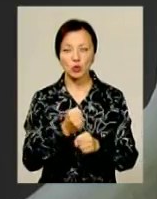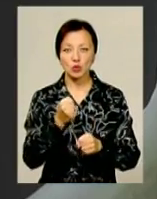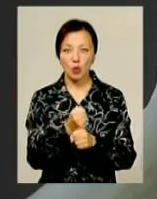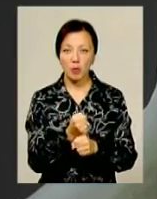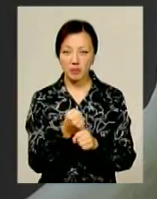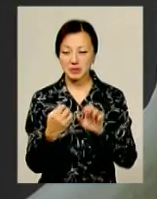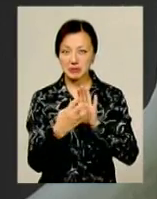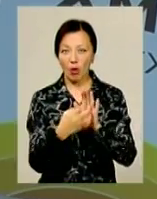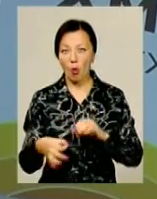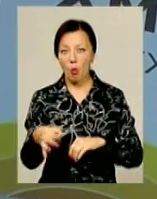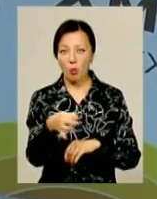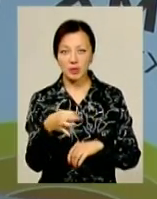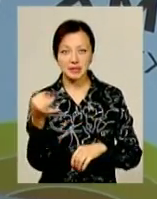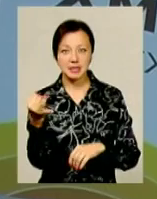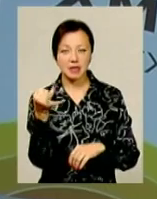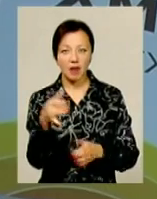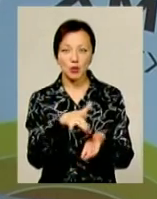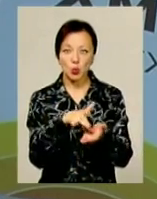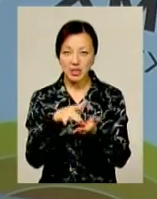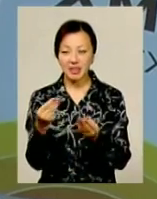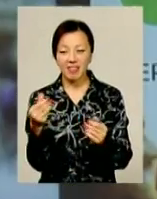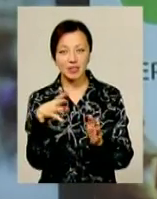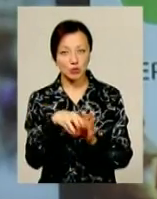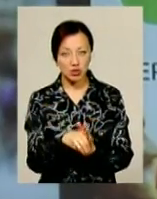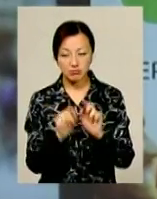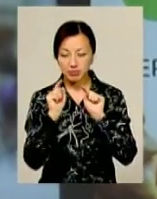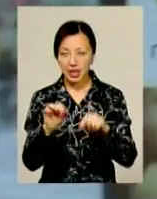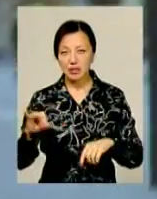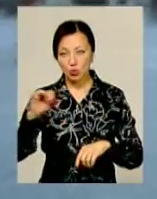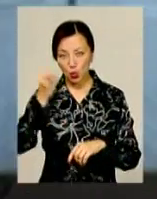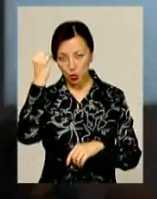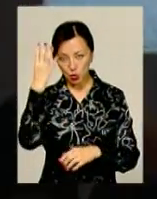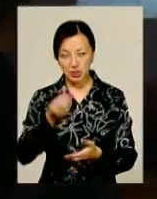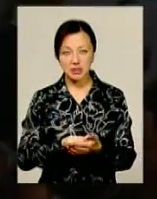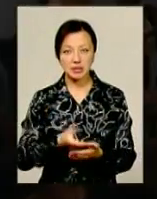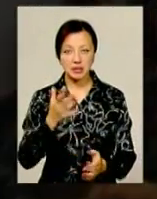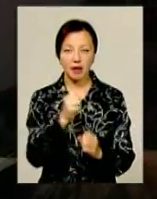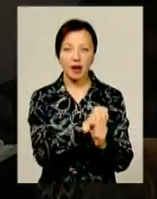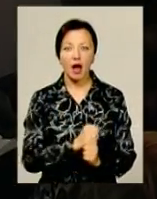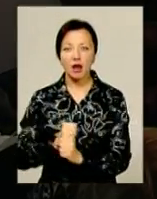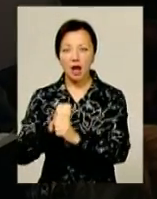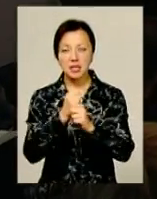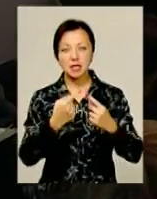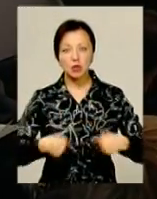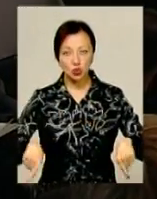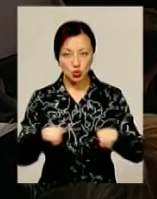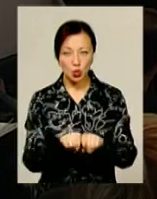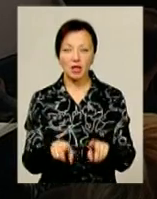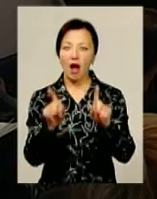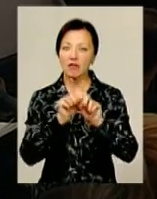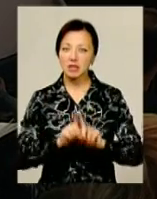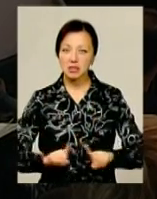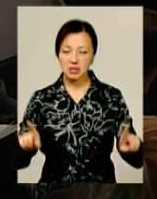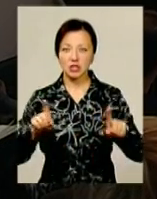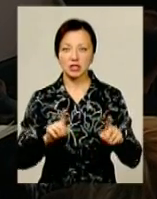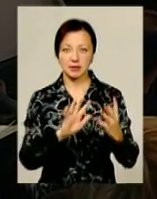аби зацікавити потенційних інвесторів та туристів. Ставку роблять на історично-культурні цінності, рекреаційні зони краю та автентичні